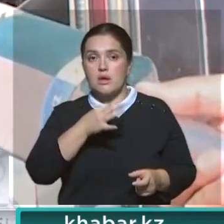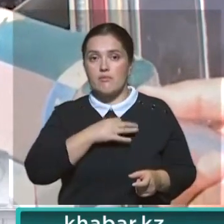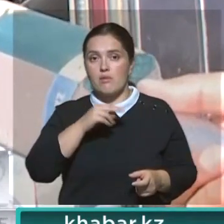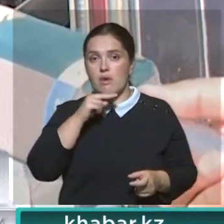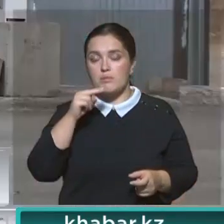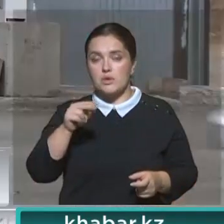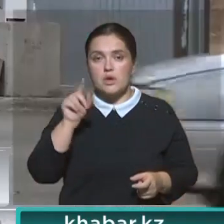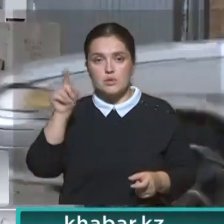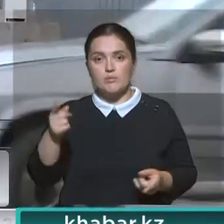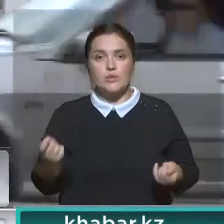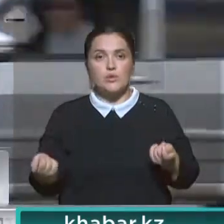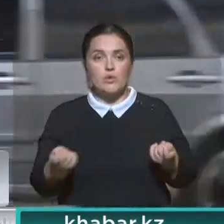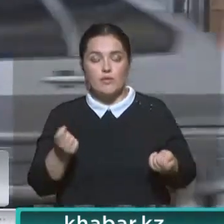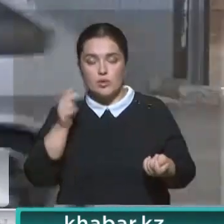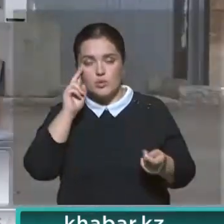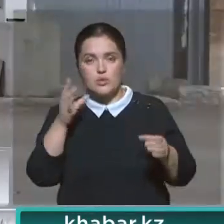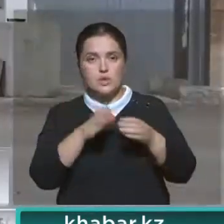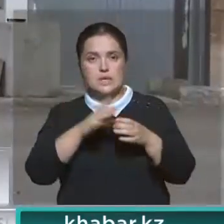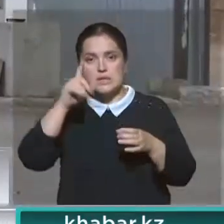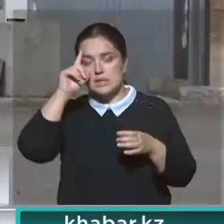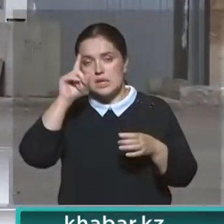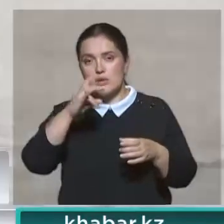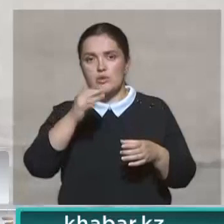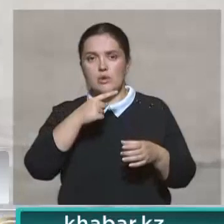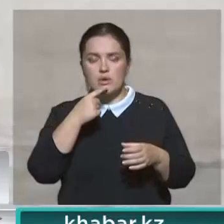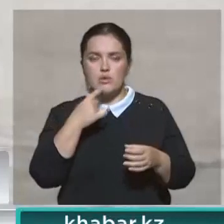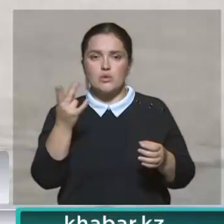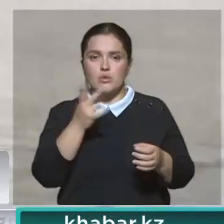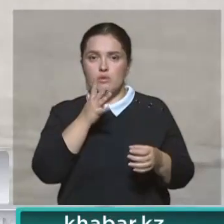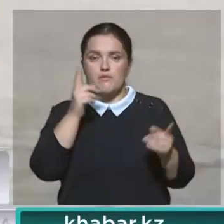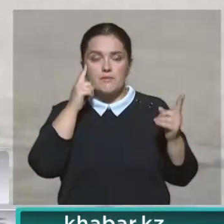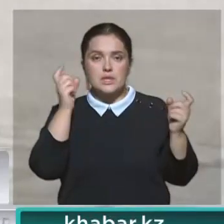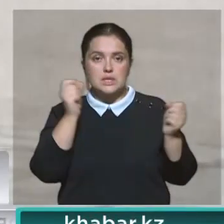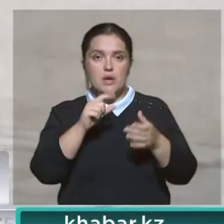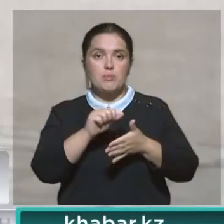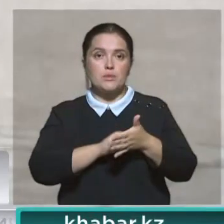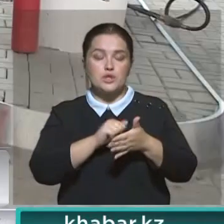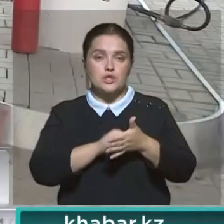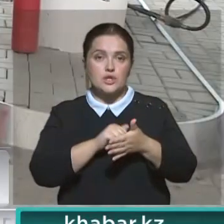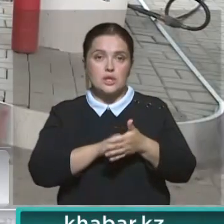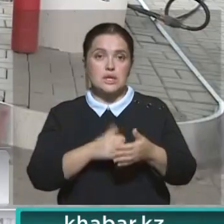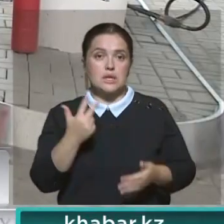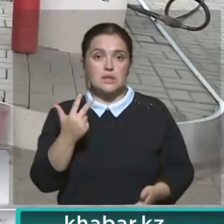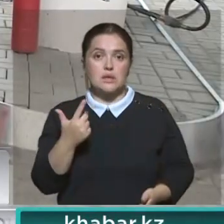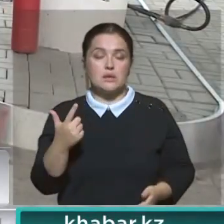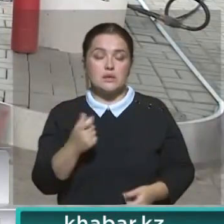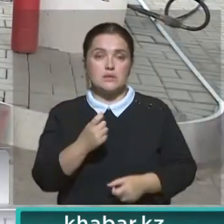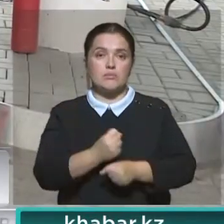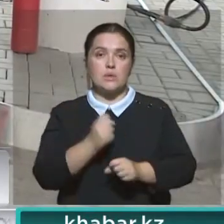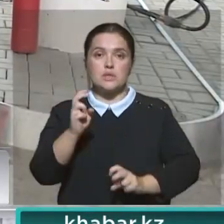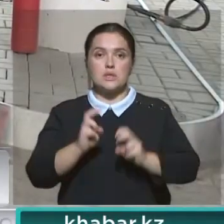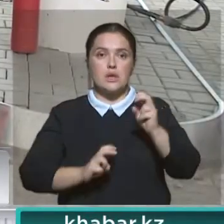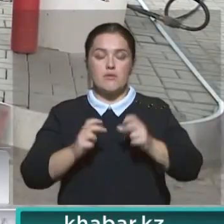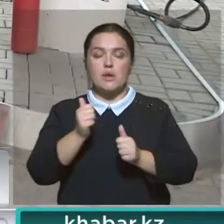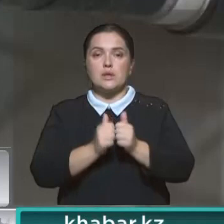обращайтесь к руководству. Госорганы о проблеме знают, но говорят, нужно время, чтобы выяснить причину ажиотажа. По их словам, 3 газоперерабатывающих завода